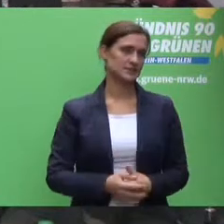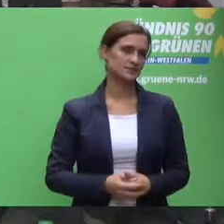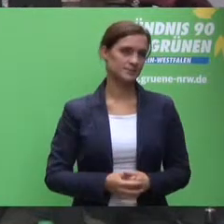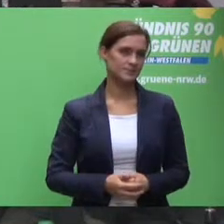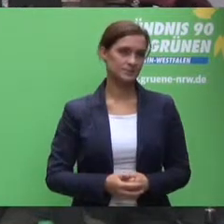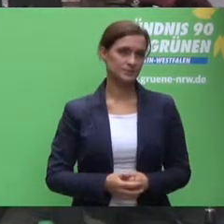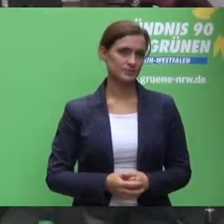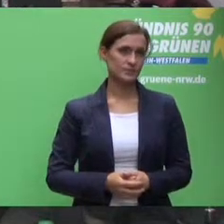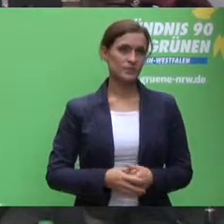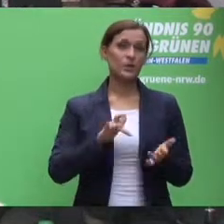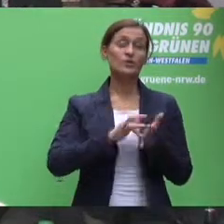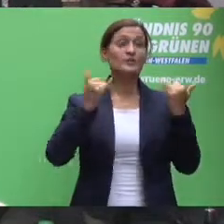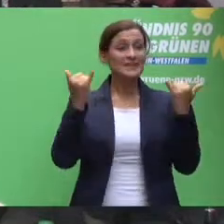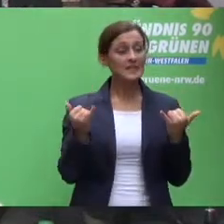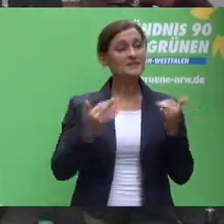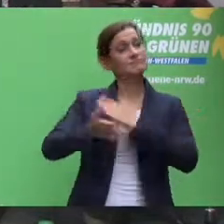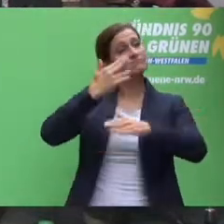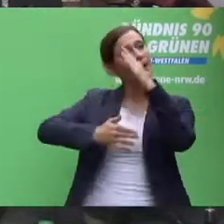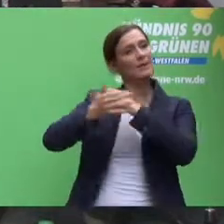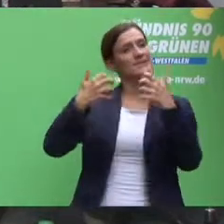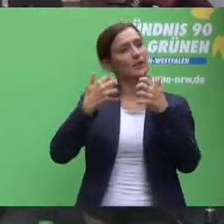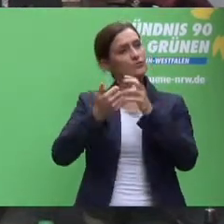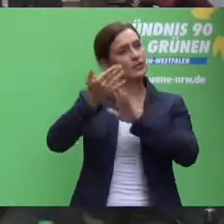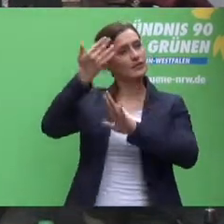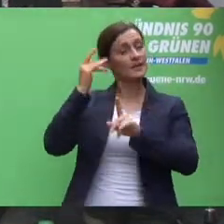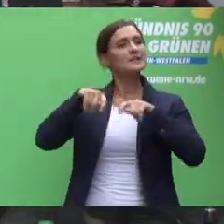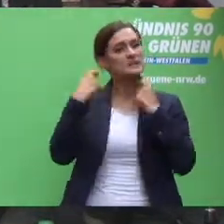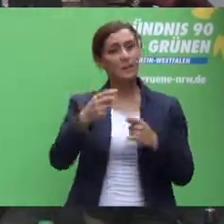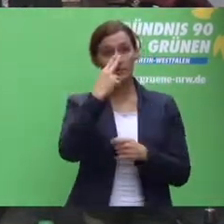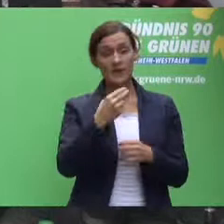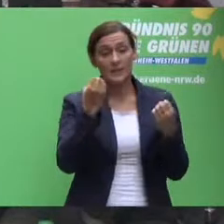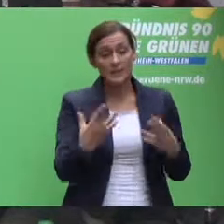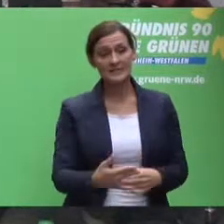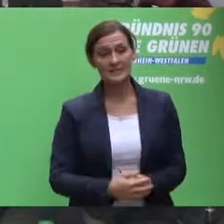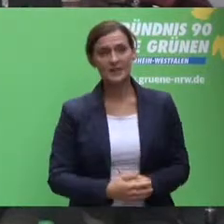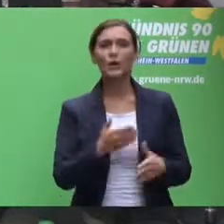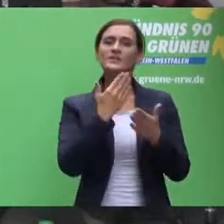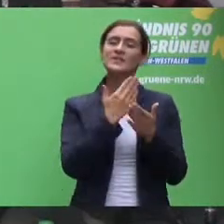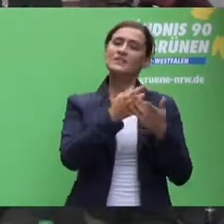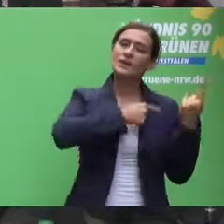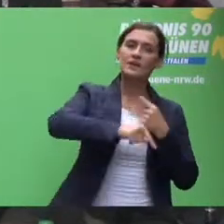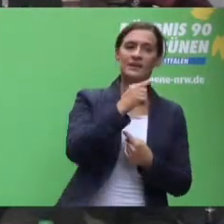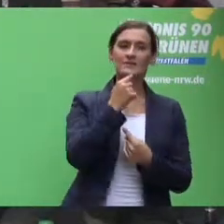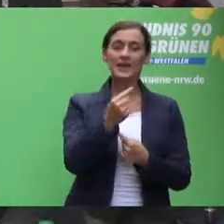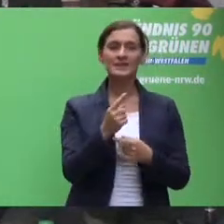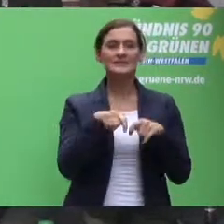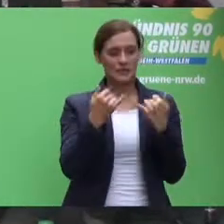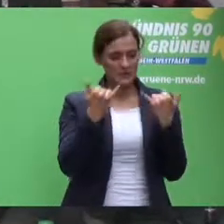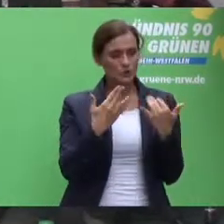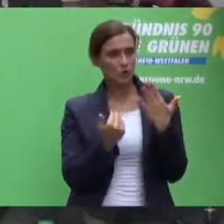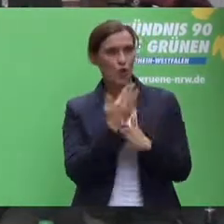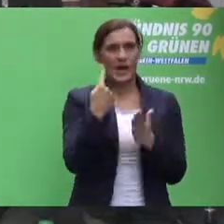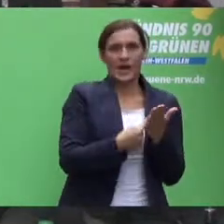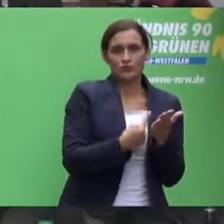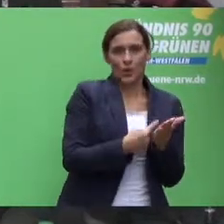Und weil wir in dieser Geschichte Fehler gemacht haben, haben wir gesagt, es ist auch ein Anspruch für